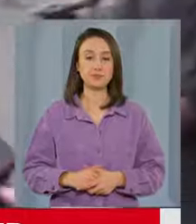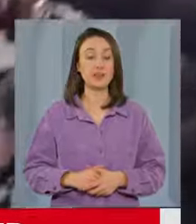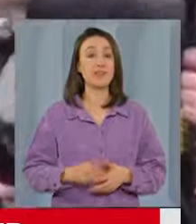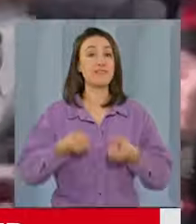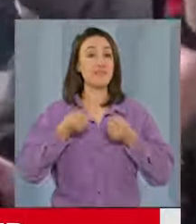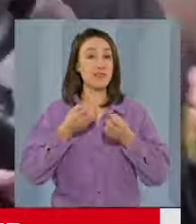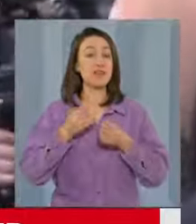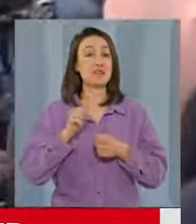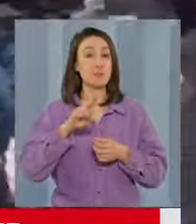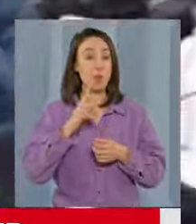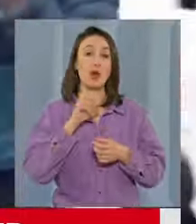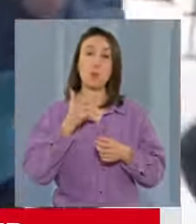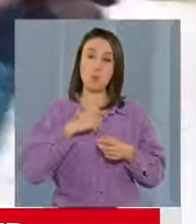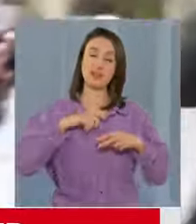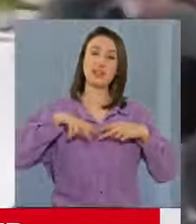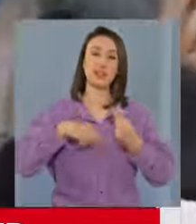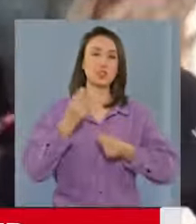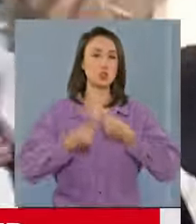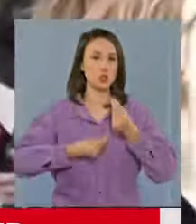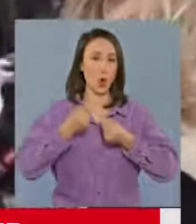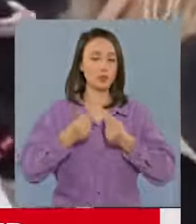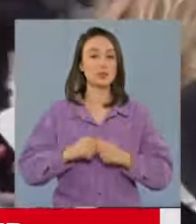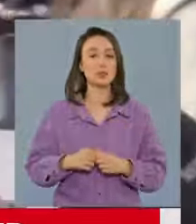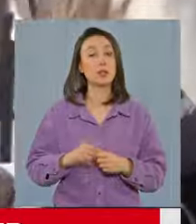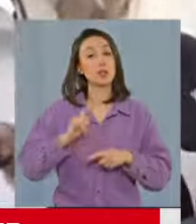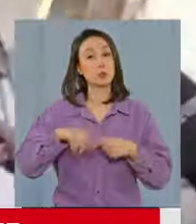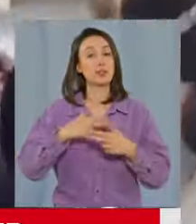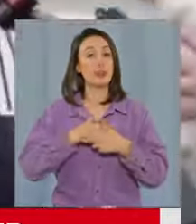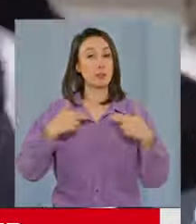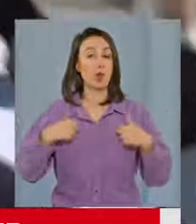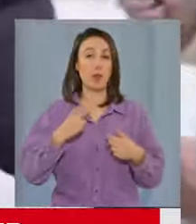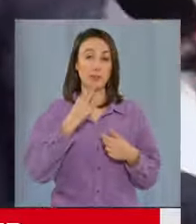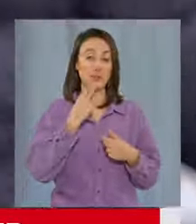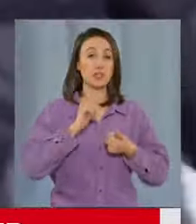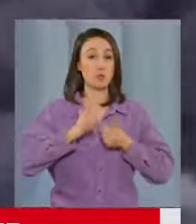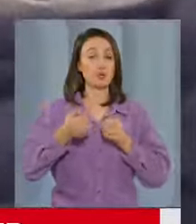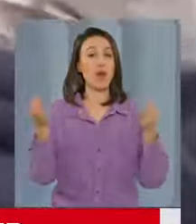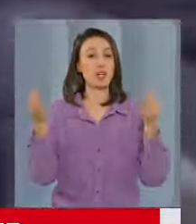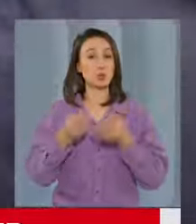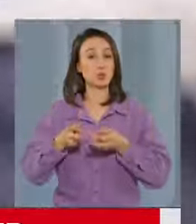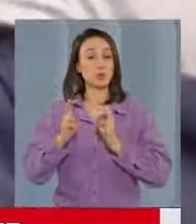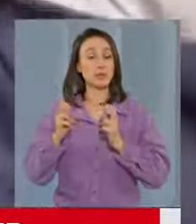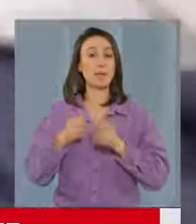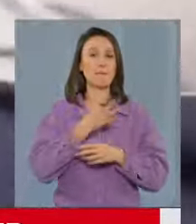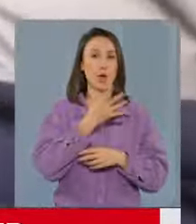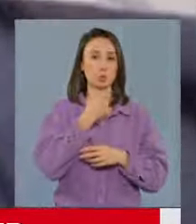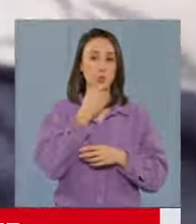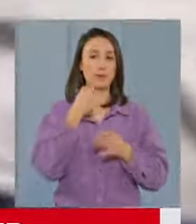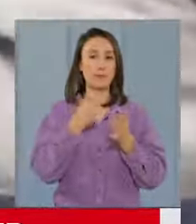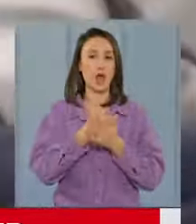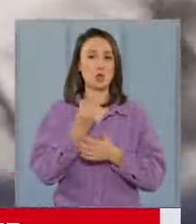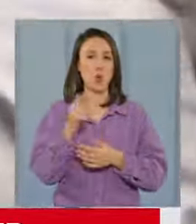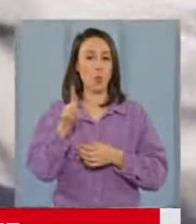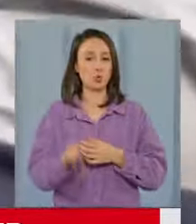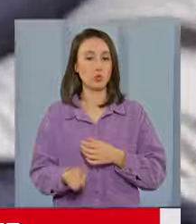Vestea că Simona Halep va putea reveni în competiții după ce Tribunalul de Arbitraj Sportiv i-a redus suspendarea de la 4 ani la 9